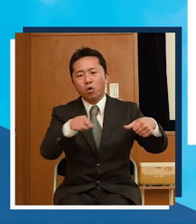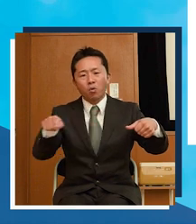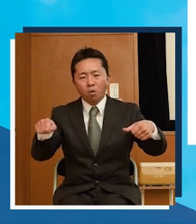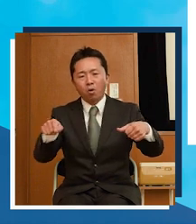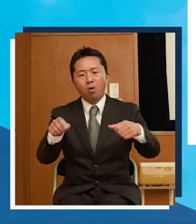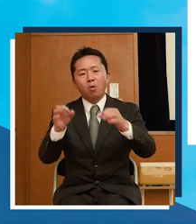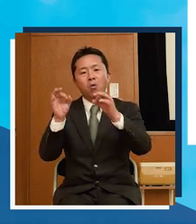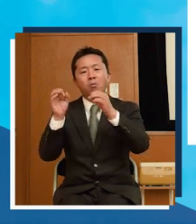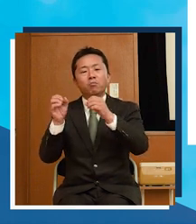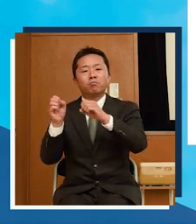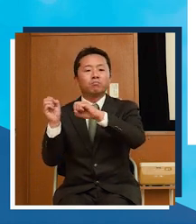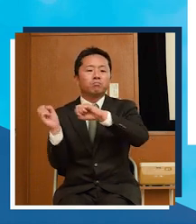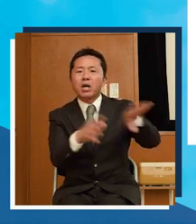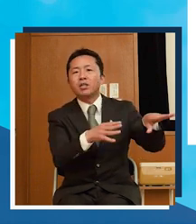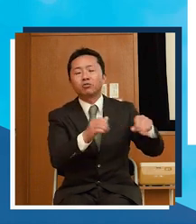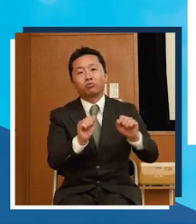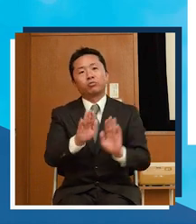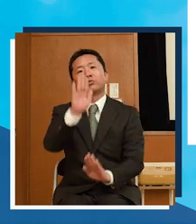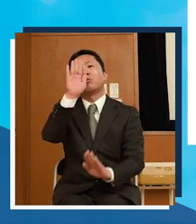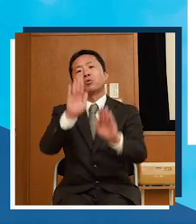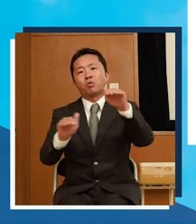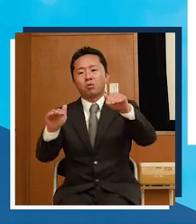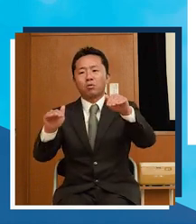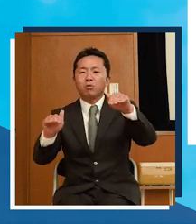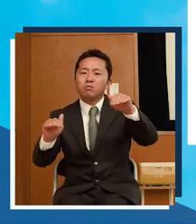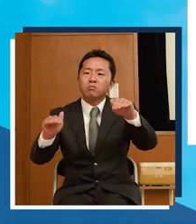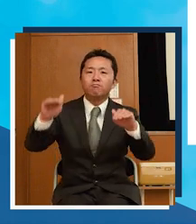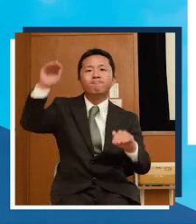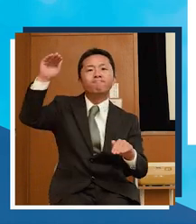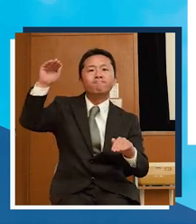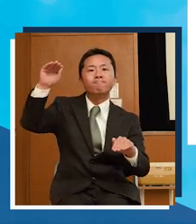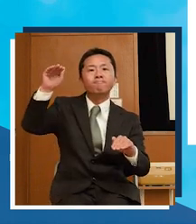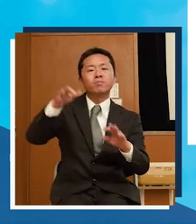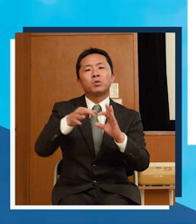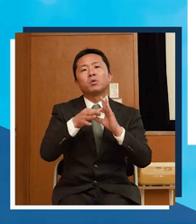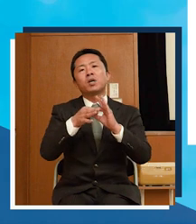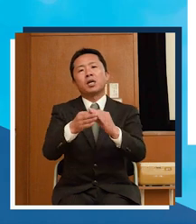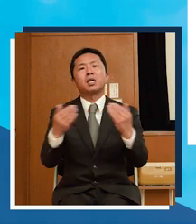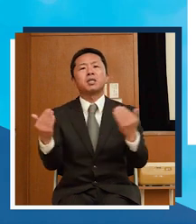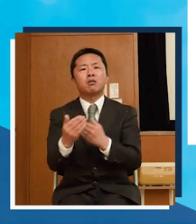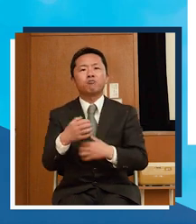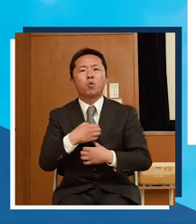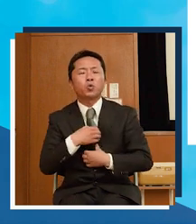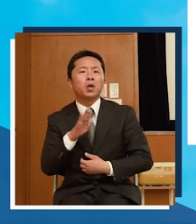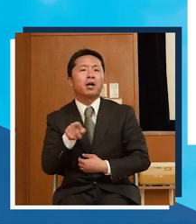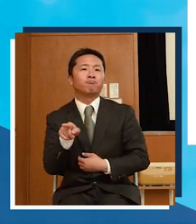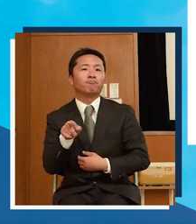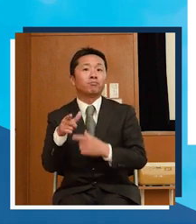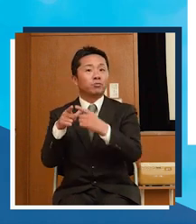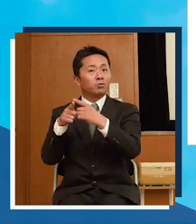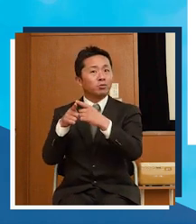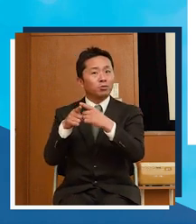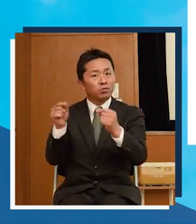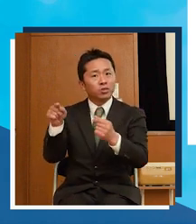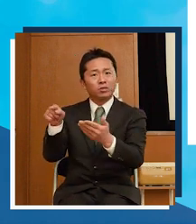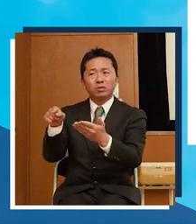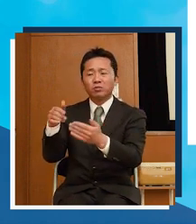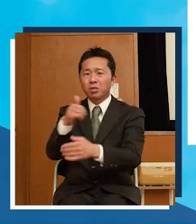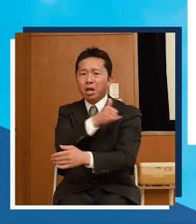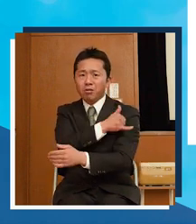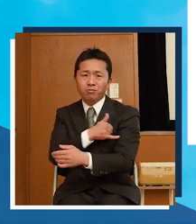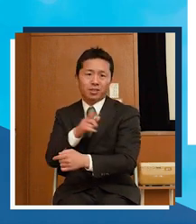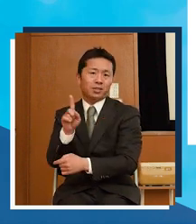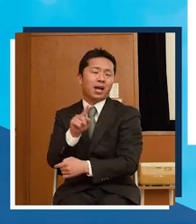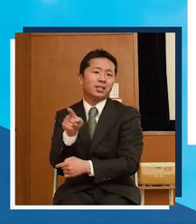無駄なものにし上下手中の関係に逆行させてしまうことになりかねません国が本来果たすべき役割に